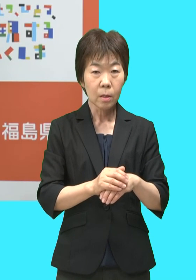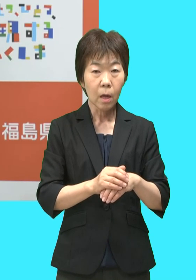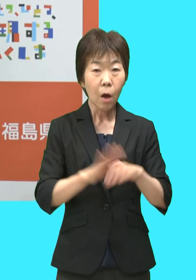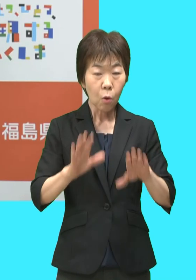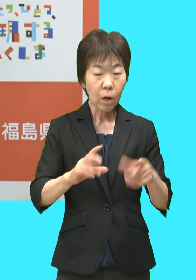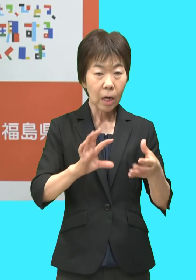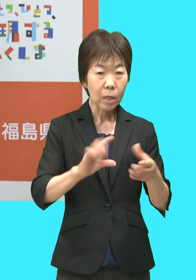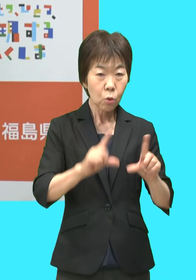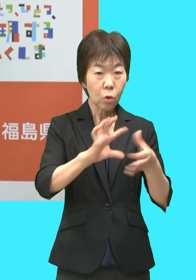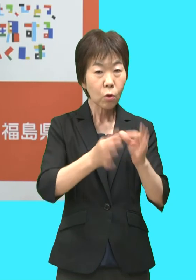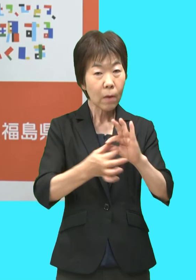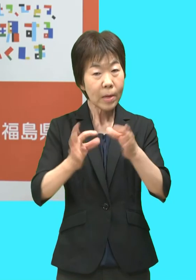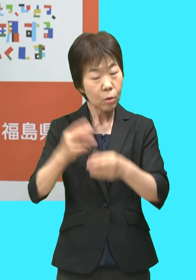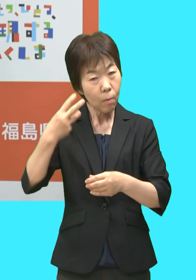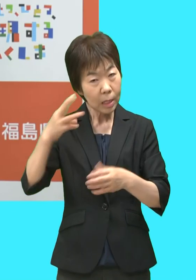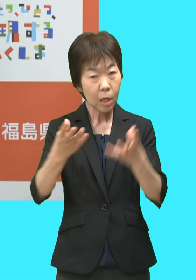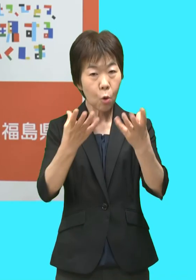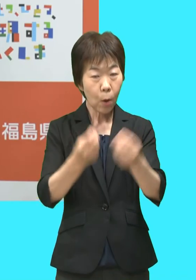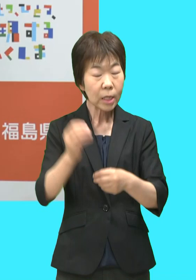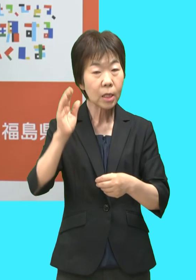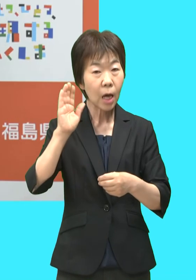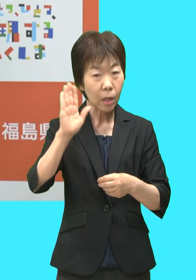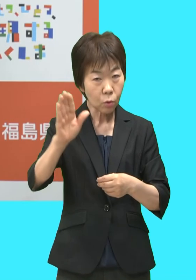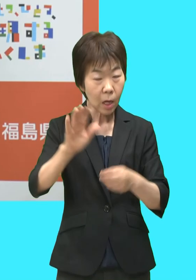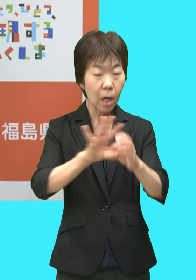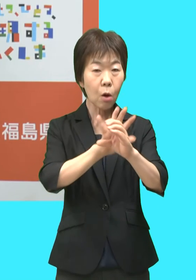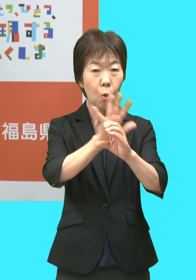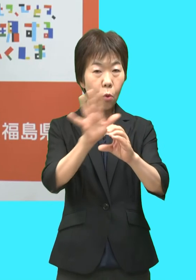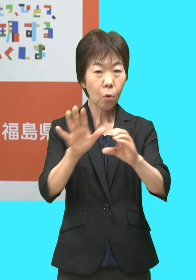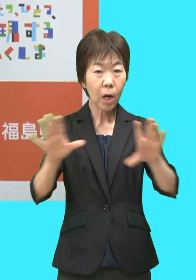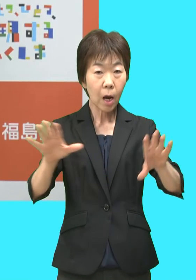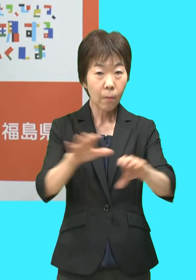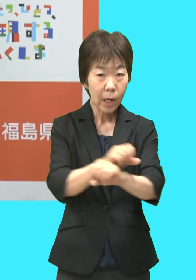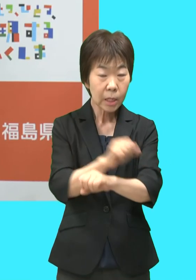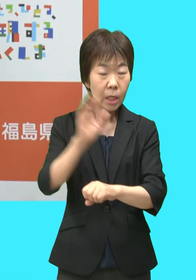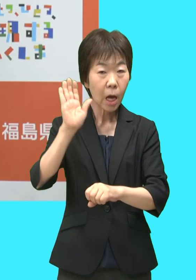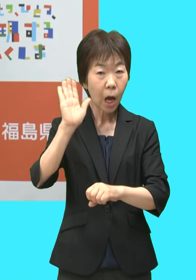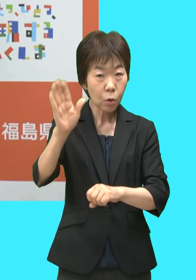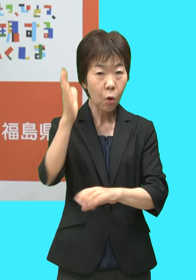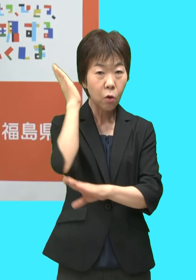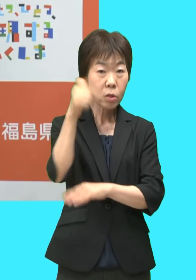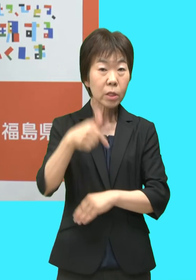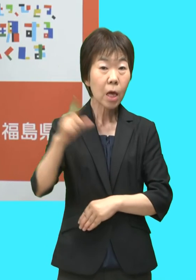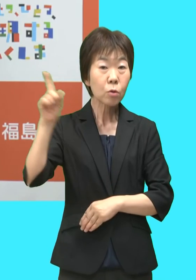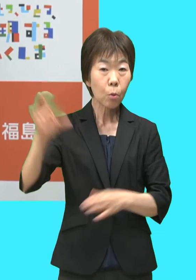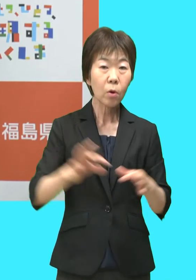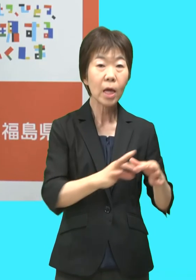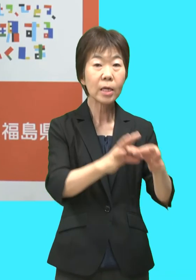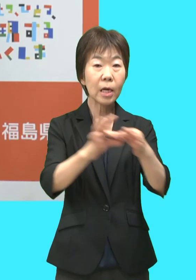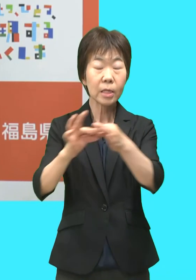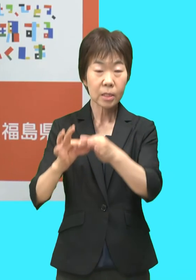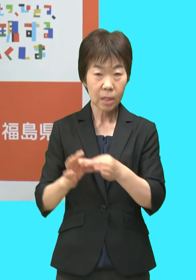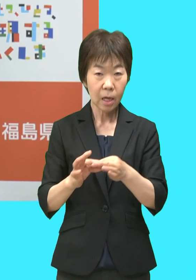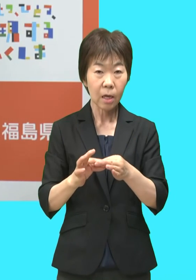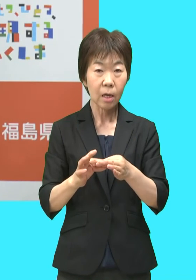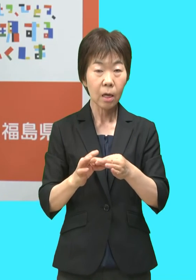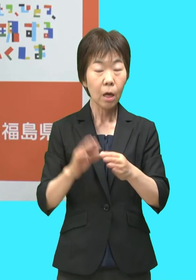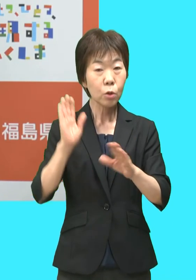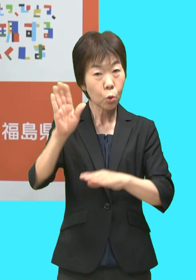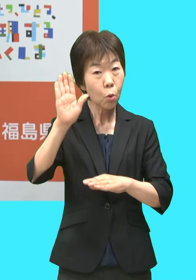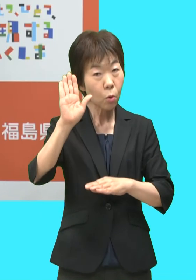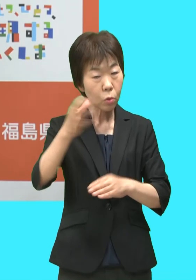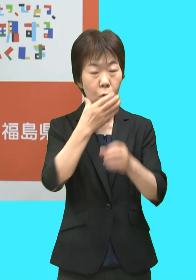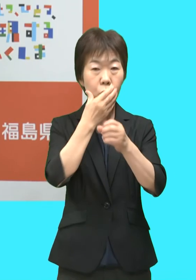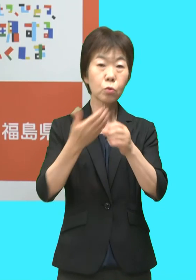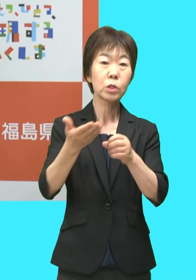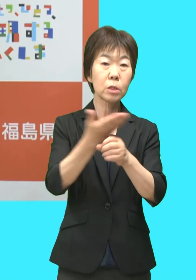ピックが終わった後であってもですね、コロナが収まった後政府とも連携しながら、ぜひその後の